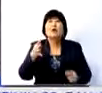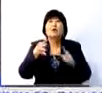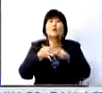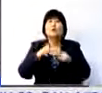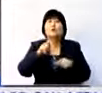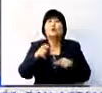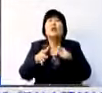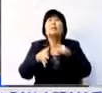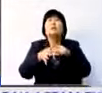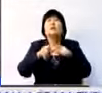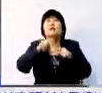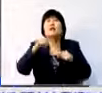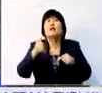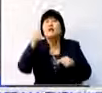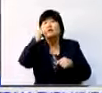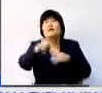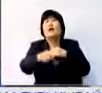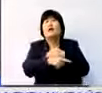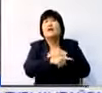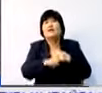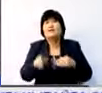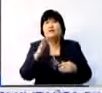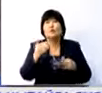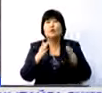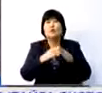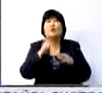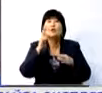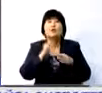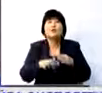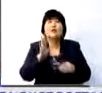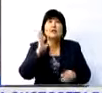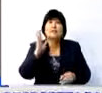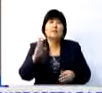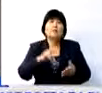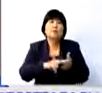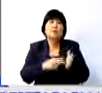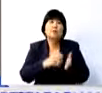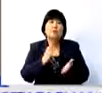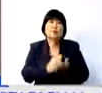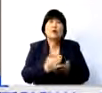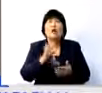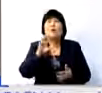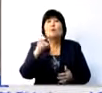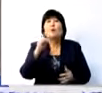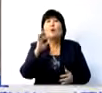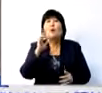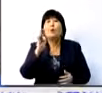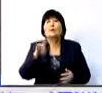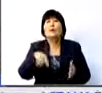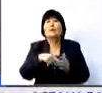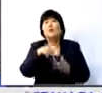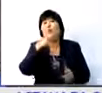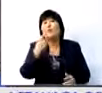бітіріп, бесінші этажға шығады. Енді жылдың аяғына дейін осы үйлер бітеді деп межелеп отырмыз. Байқоңыр қаласында қазір